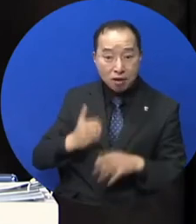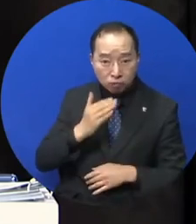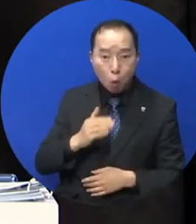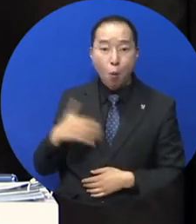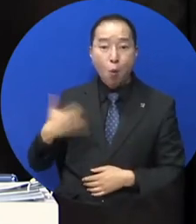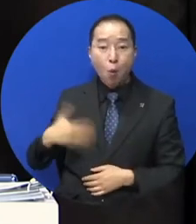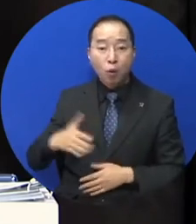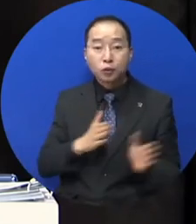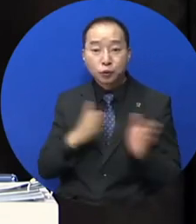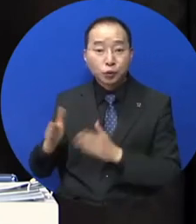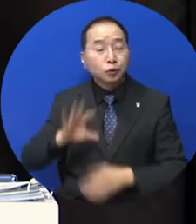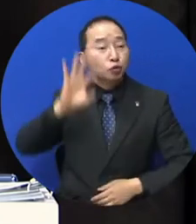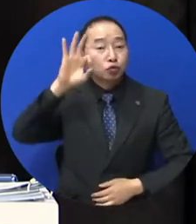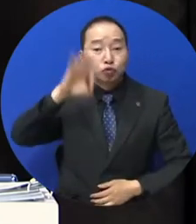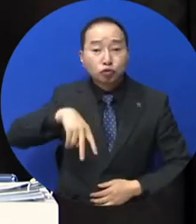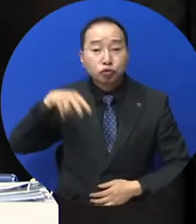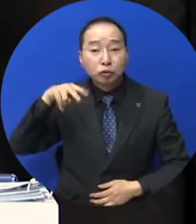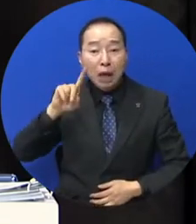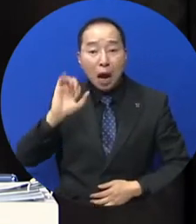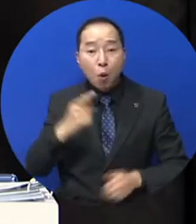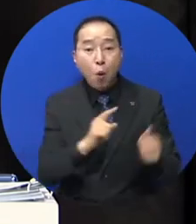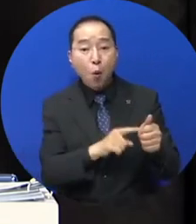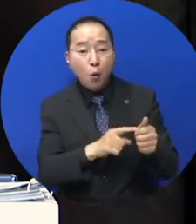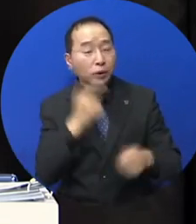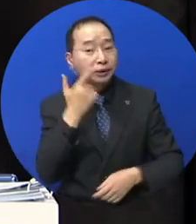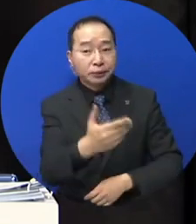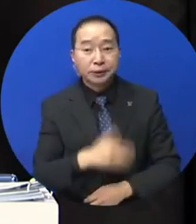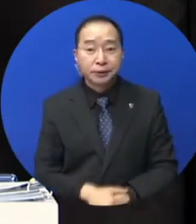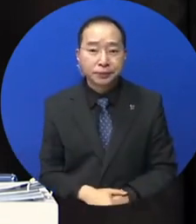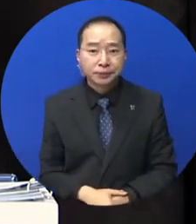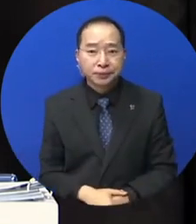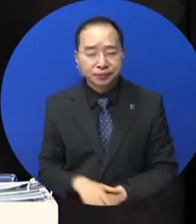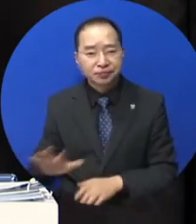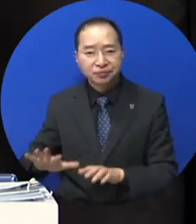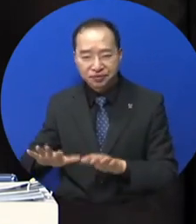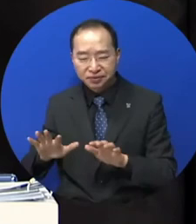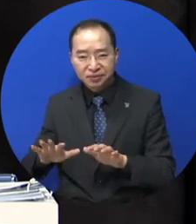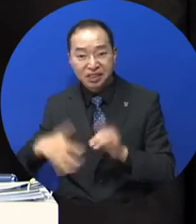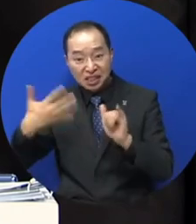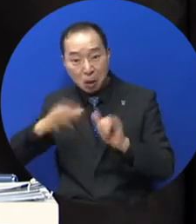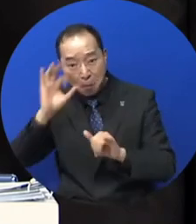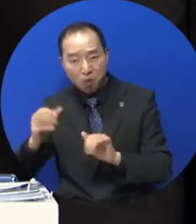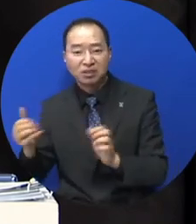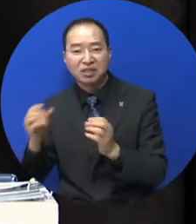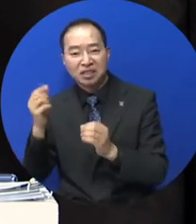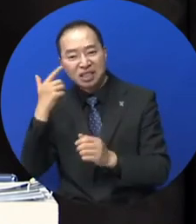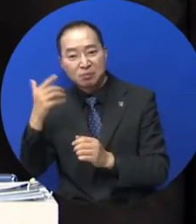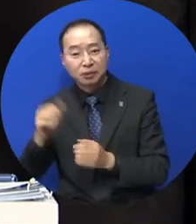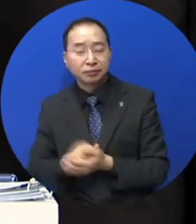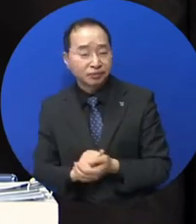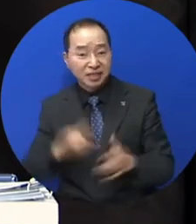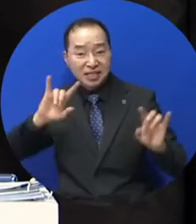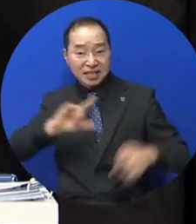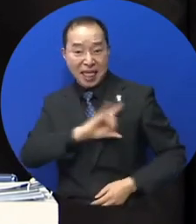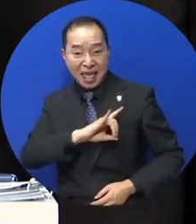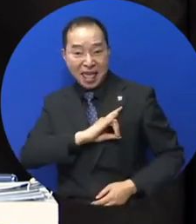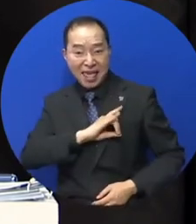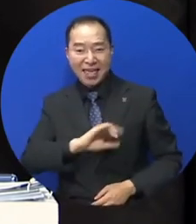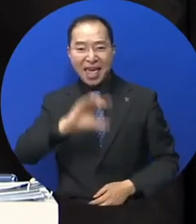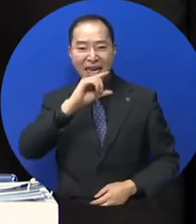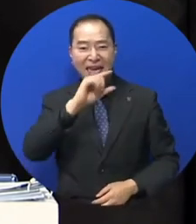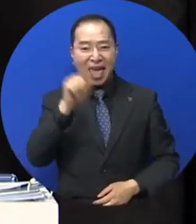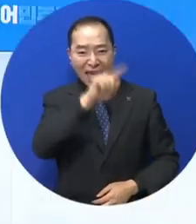자, 우상호 또 후보자에게 질문을 하겠습니다. 현장 질문입니다. SSG라는 분이